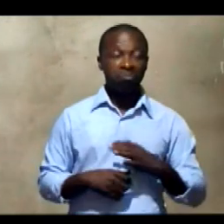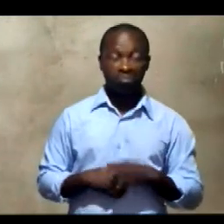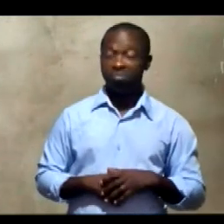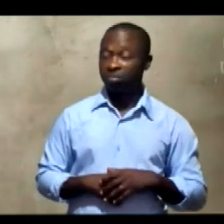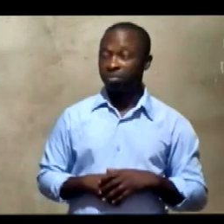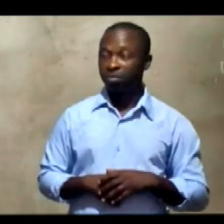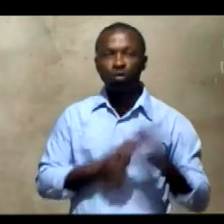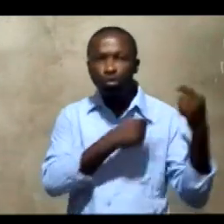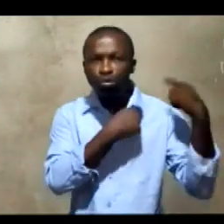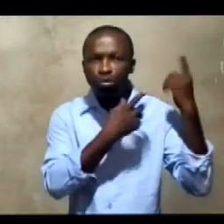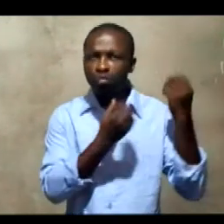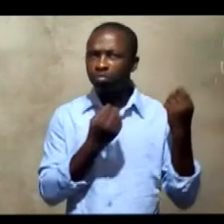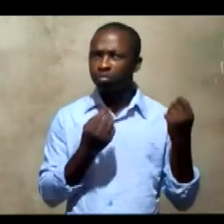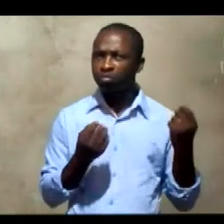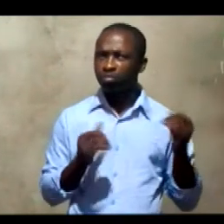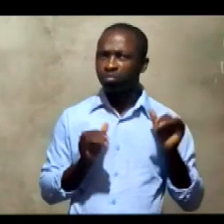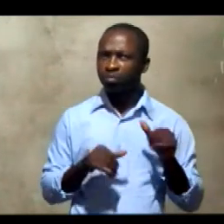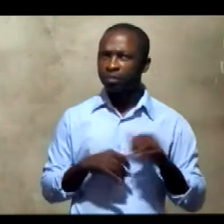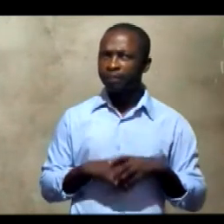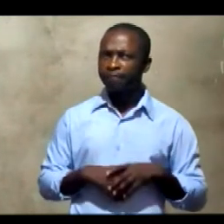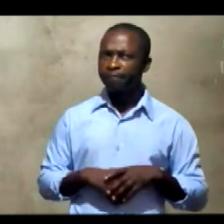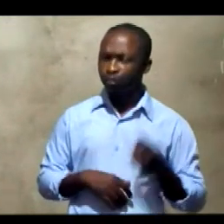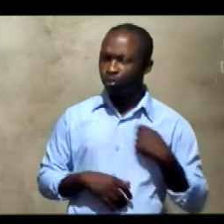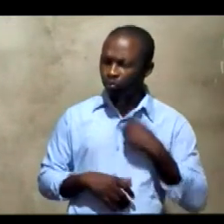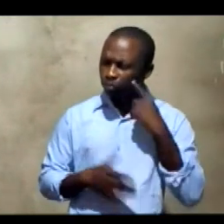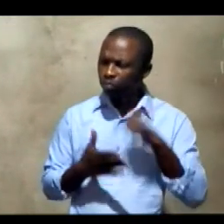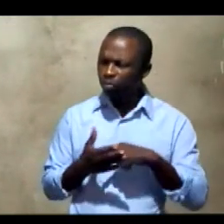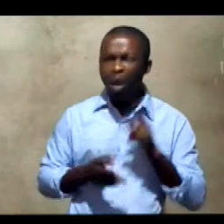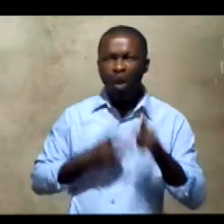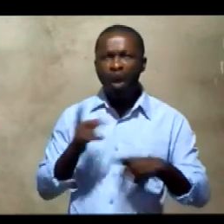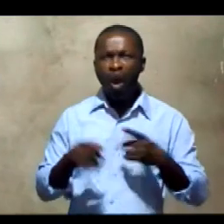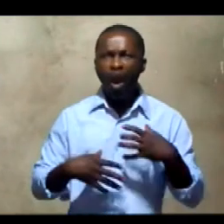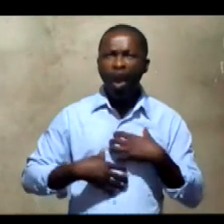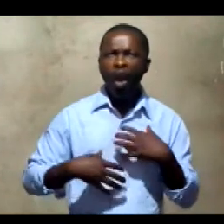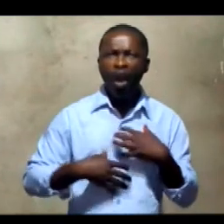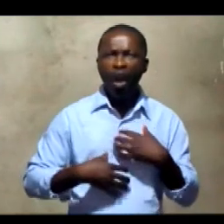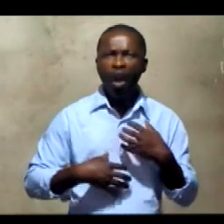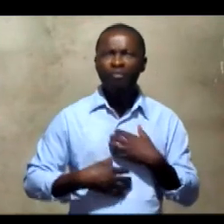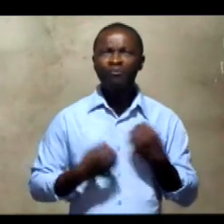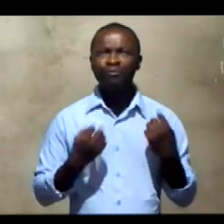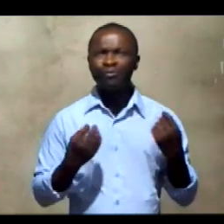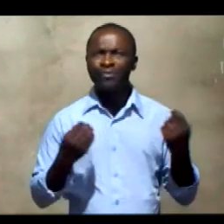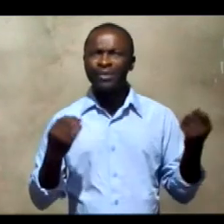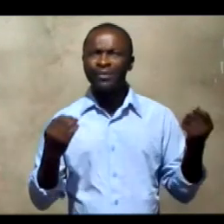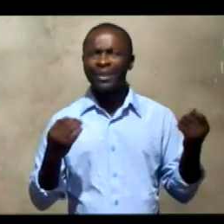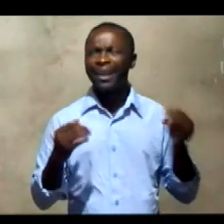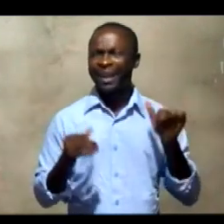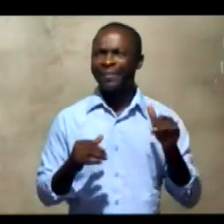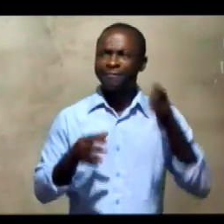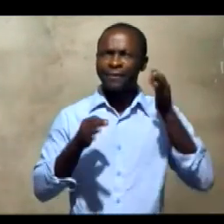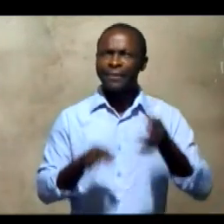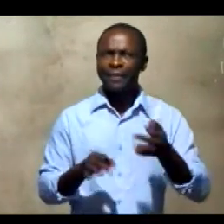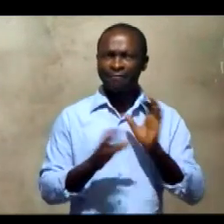via les réseaux sociaux. L'exploitation de leur téléphone Android a permis